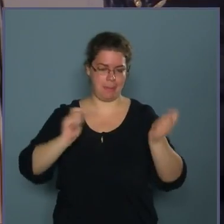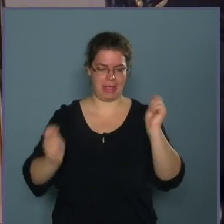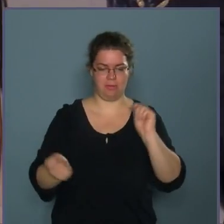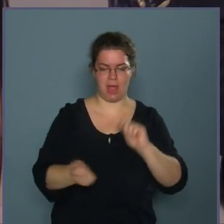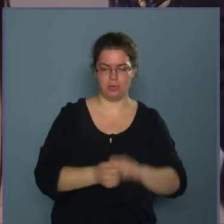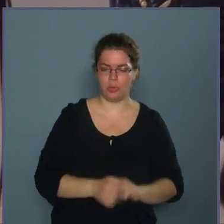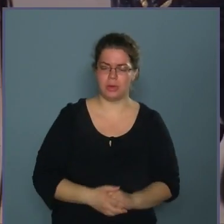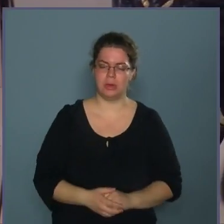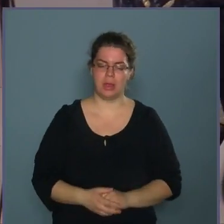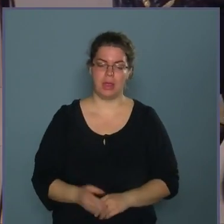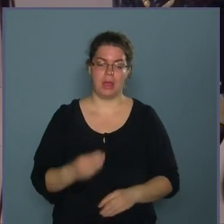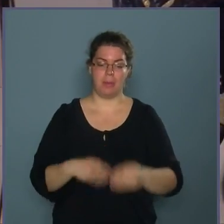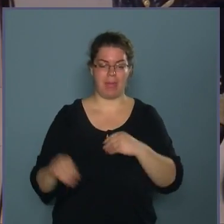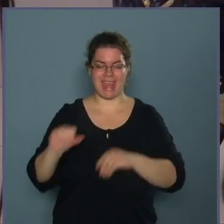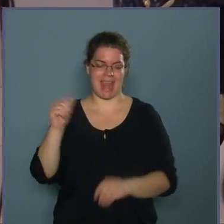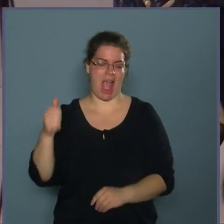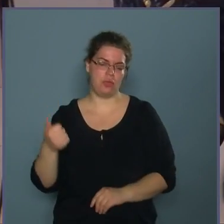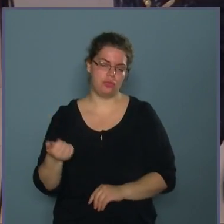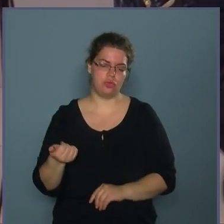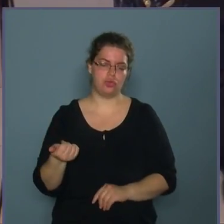megváltozott, hiszen első